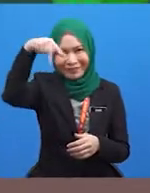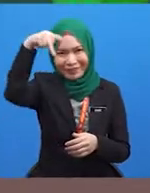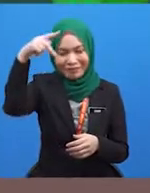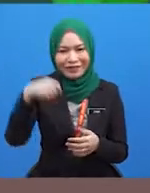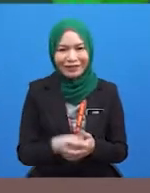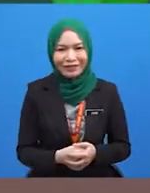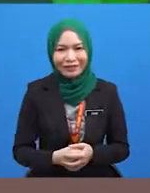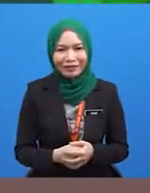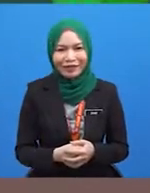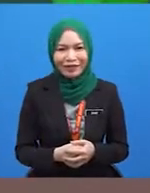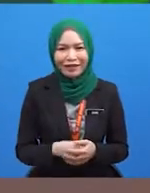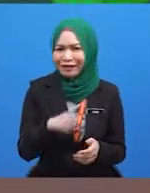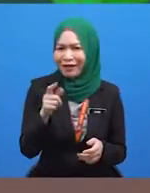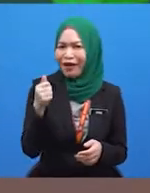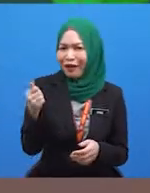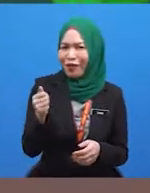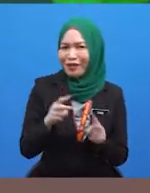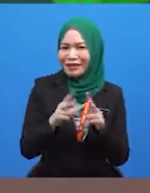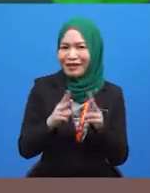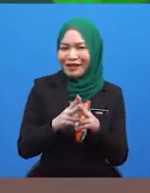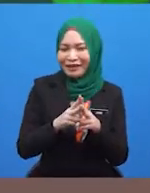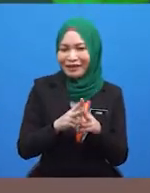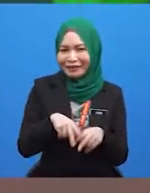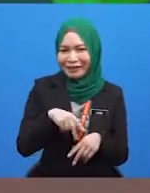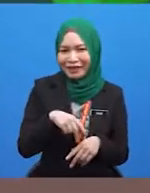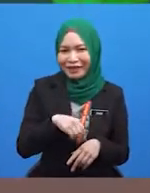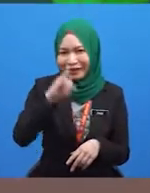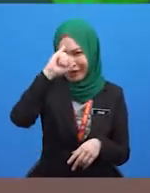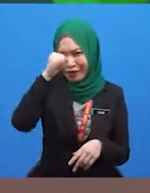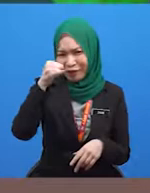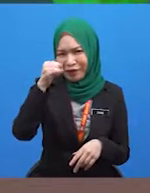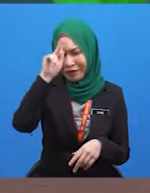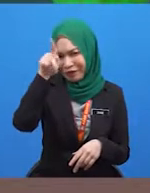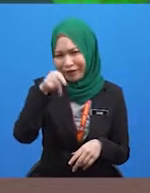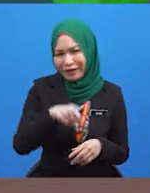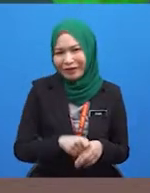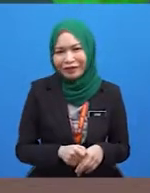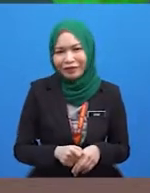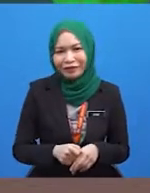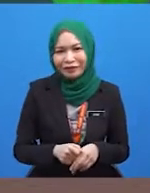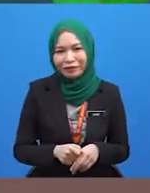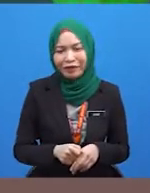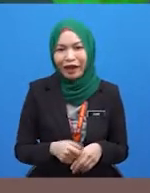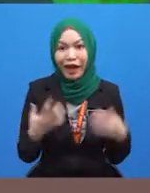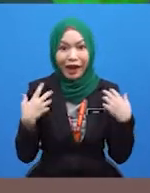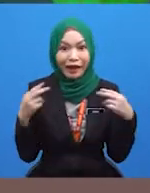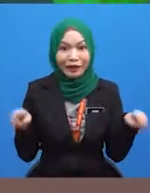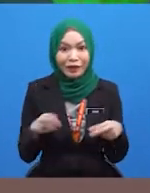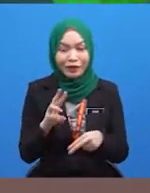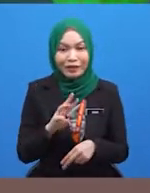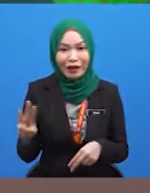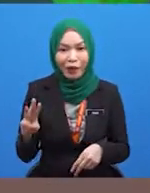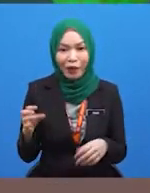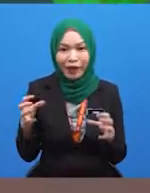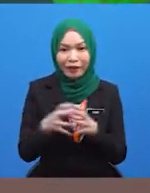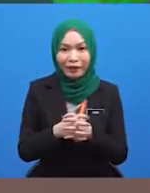inovatif. Memang betul. Katakan ada usahawan menambah music instrumental ke